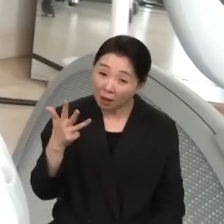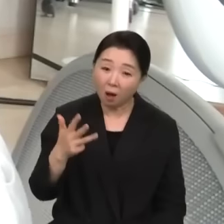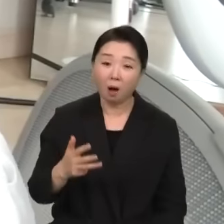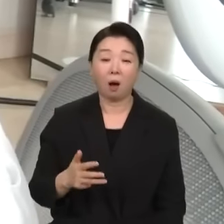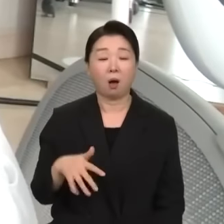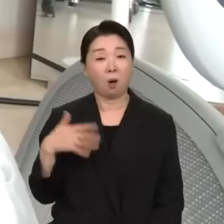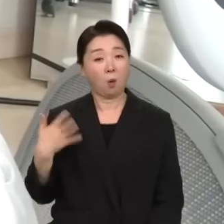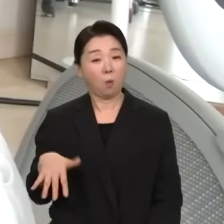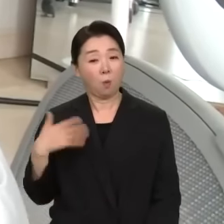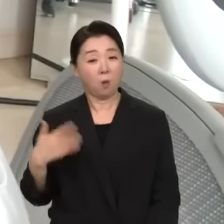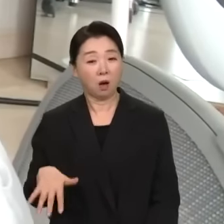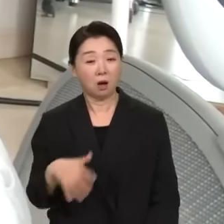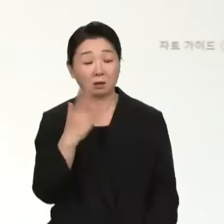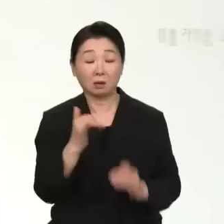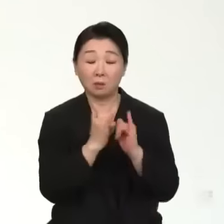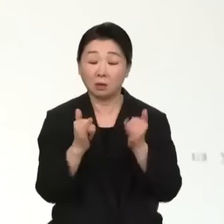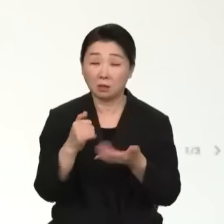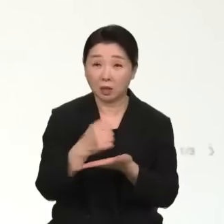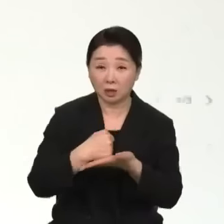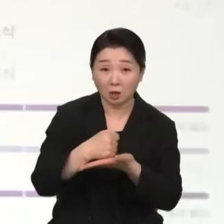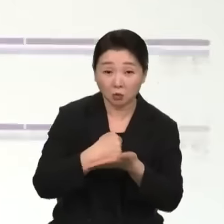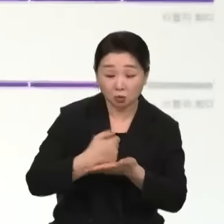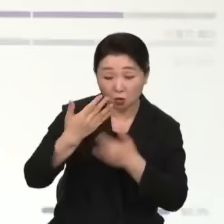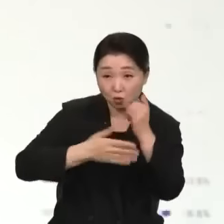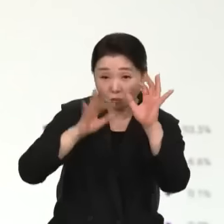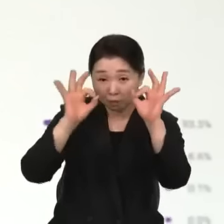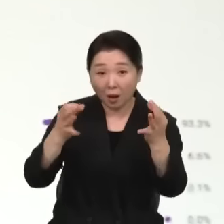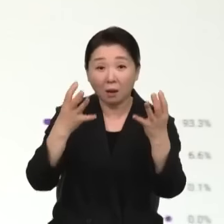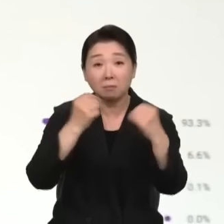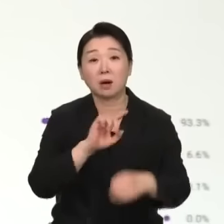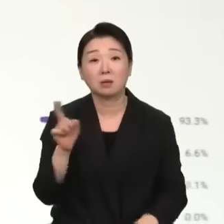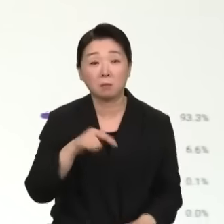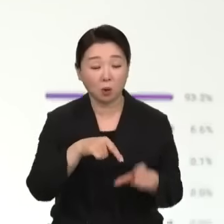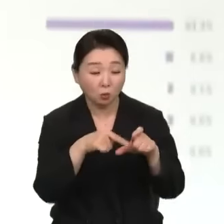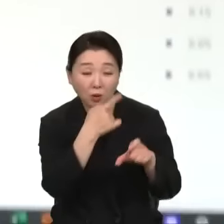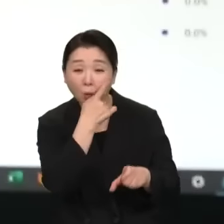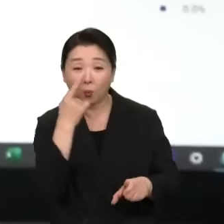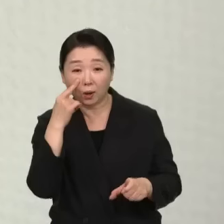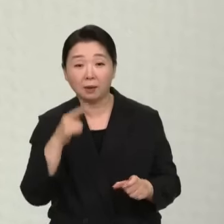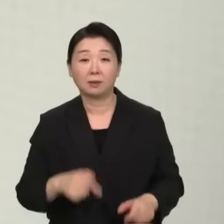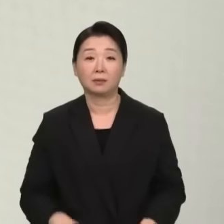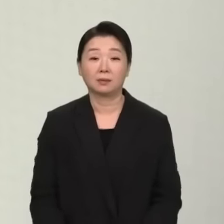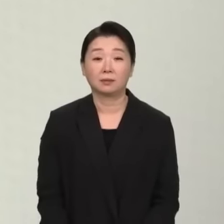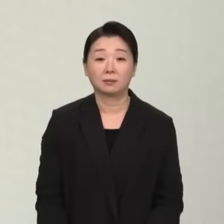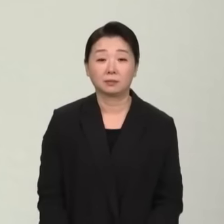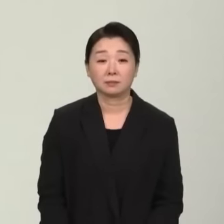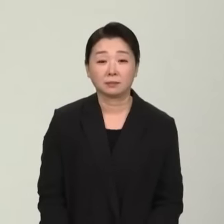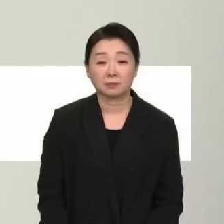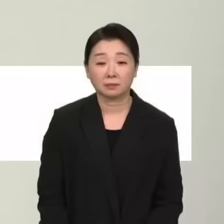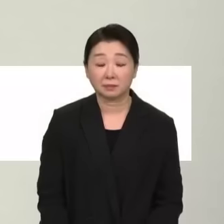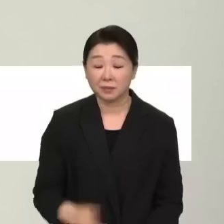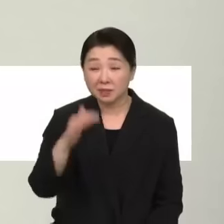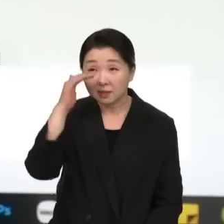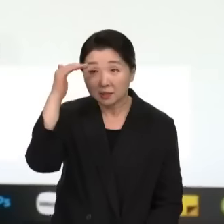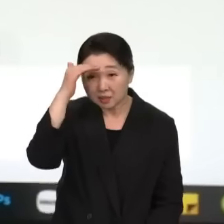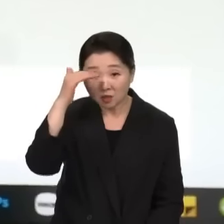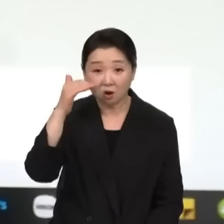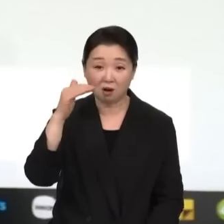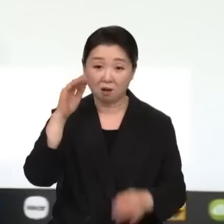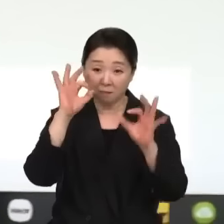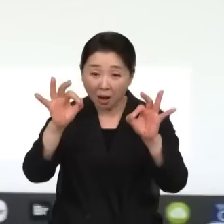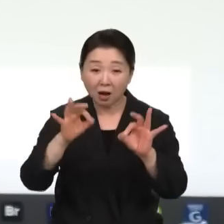정말 젊은 층이 사주풀이 유튜브를 많이 시청하는 게 맞는지 통계를 확인해 봤습니다. 시청자층이